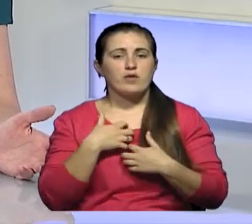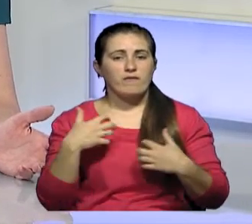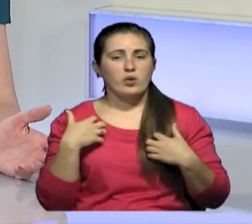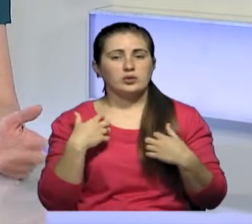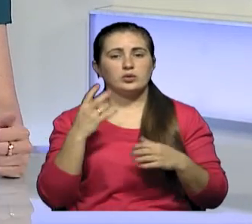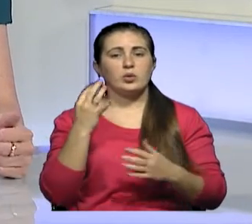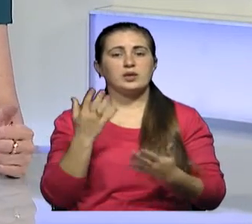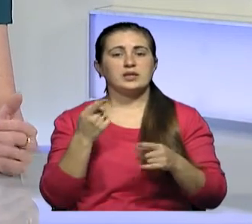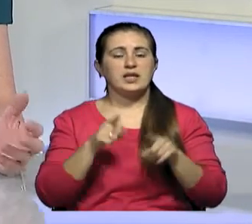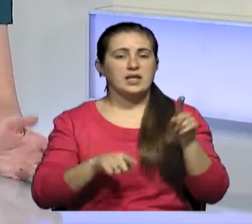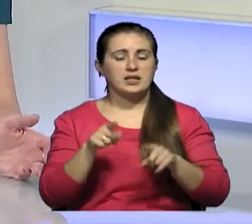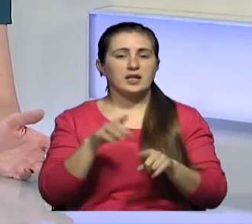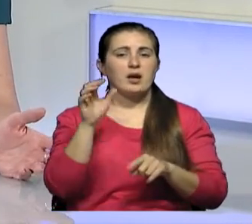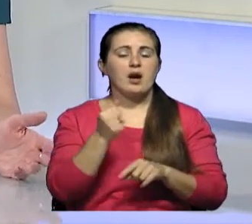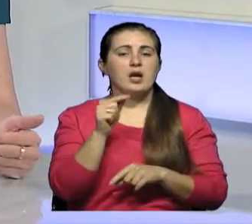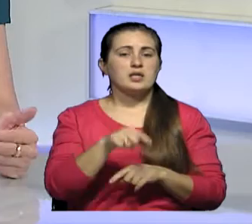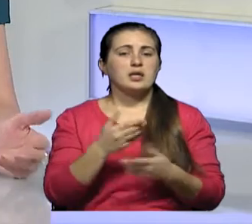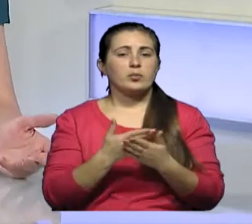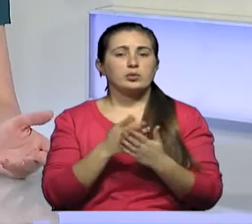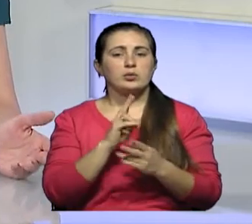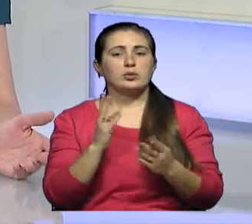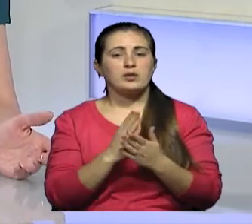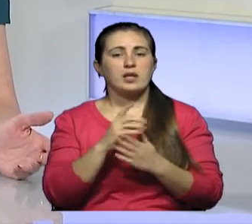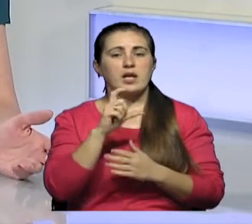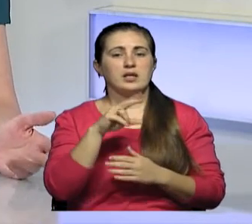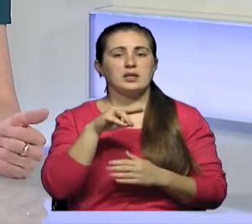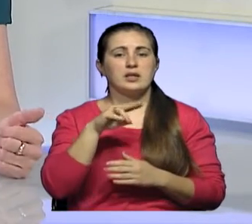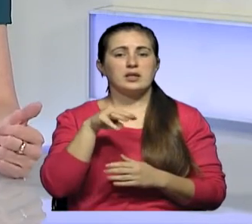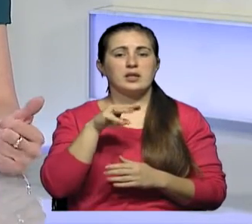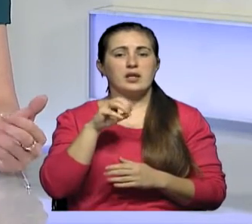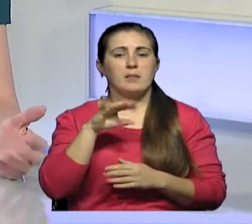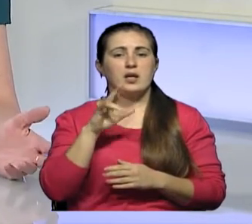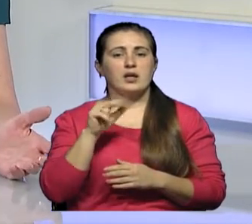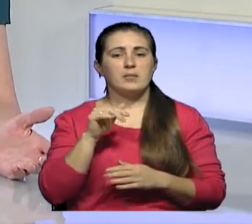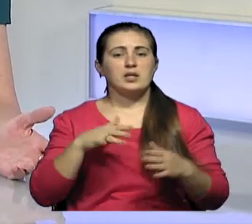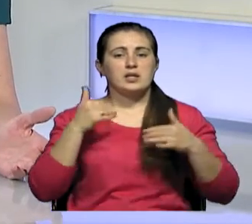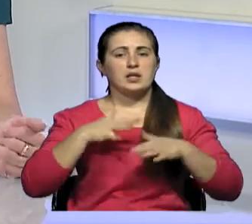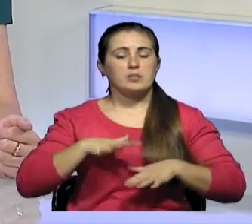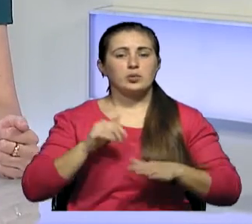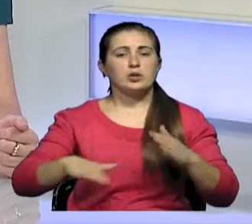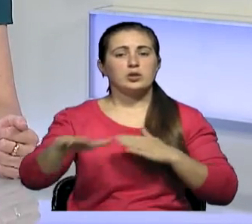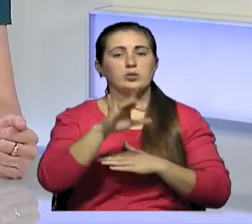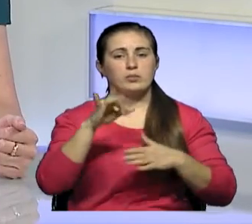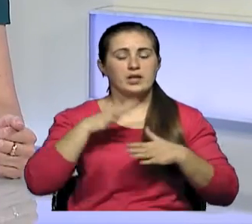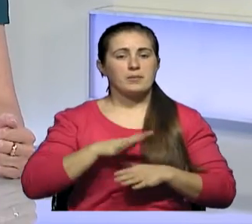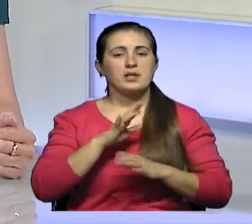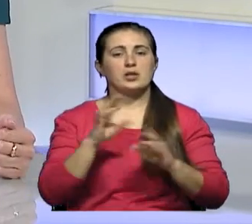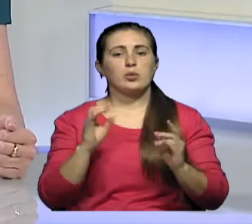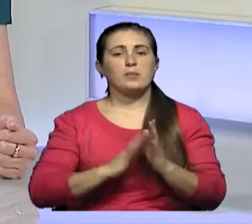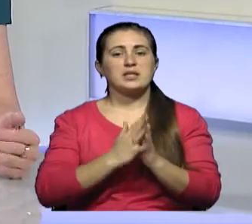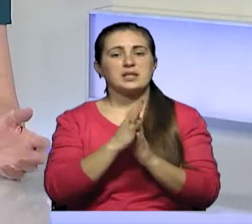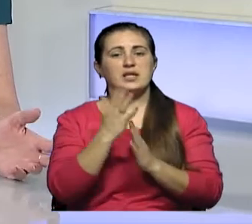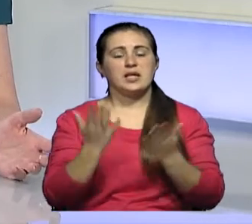исчезающие а те которые к примеру являются эндемиками для крыма только на территории республики крым и не про вирусы произрастают либо